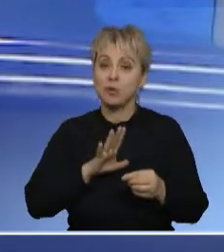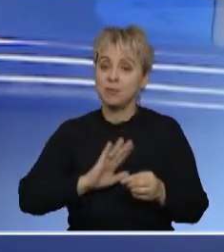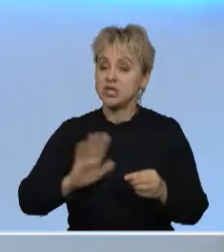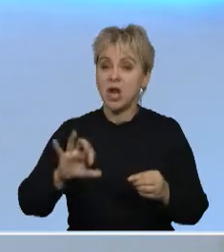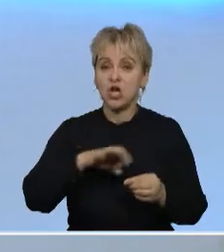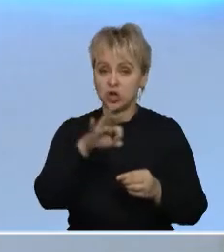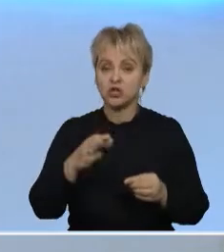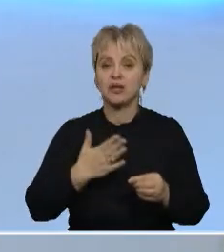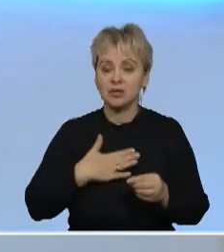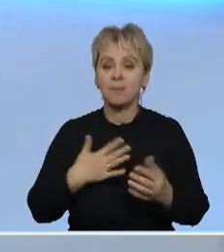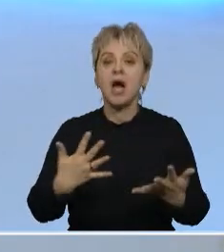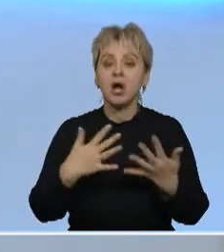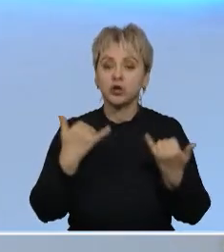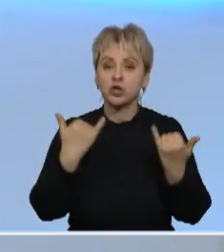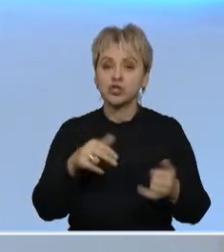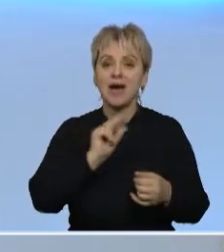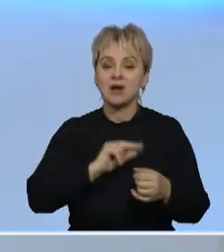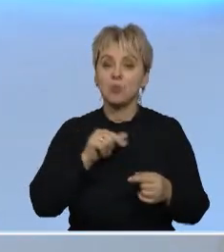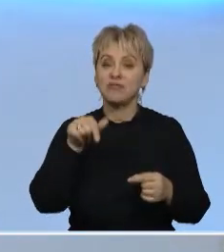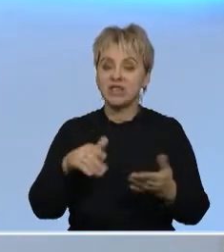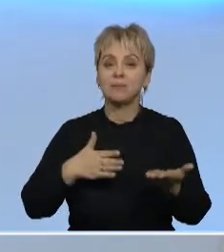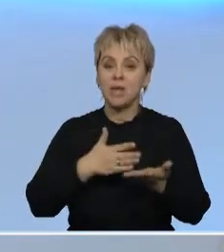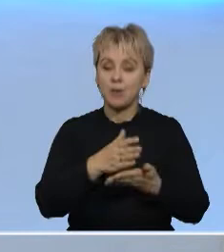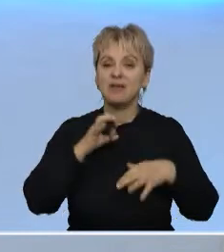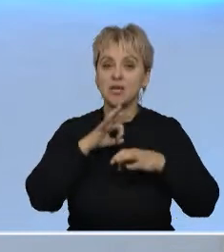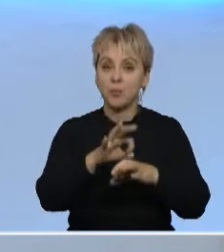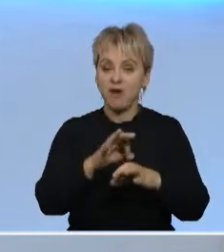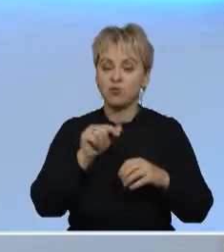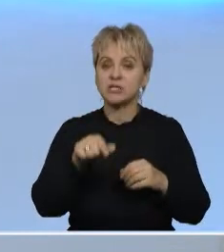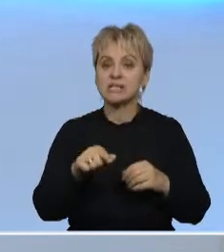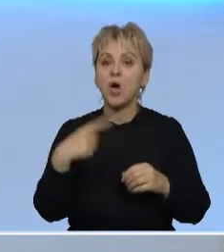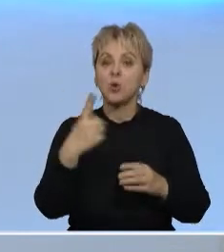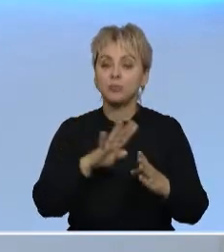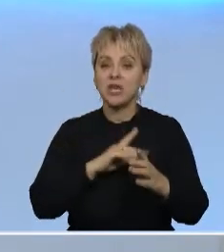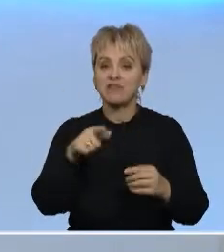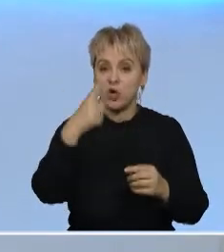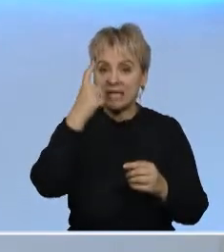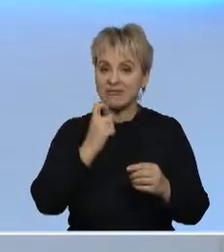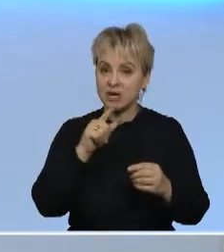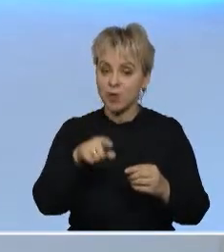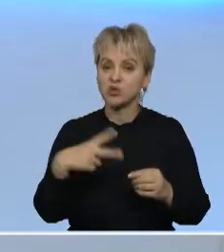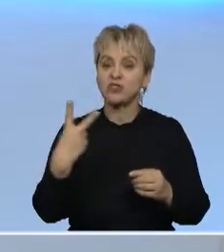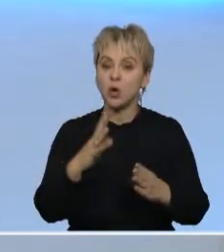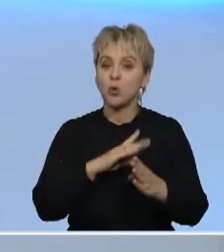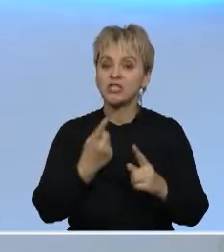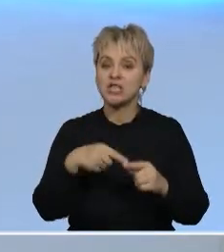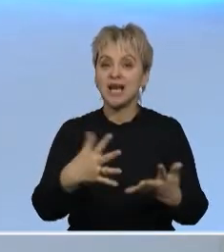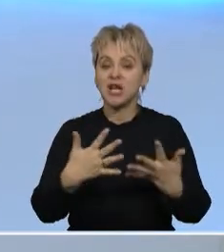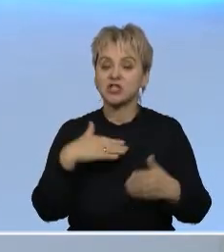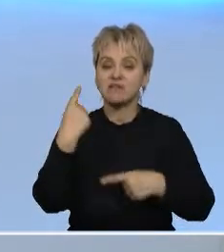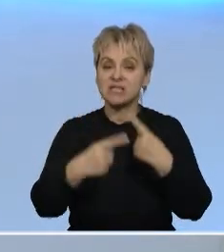нам. Конечно. Сегодня работа в данном направлении проводится. В первую очередь информационная, во вторую очередь, конечно,